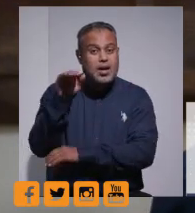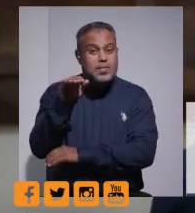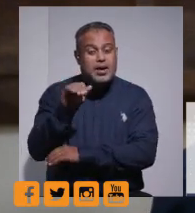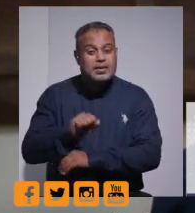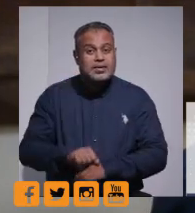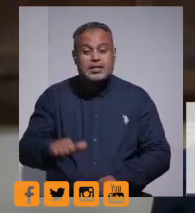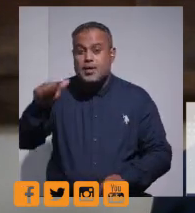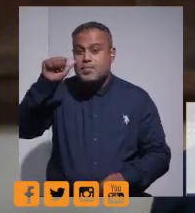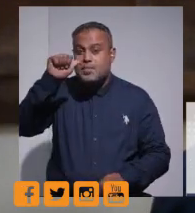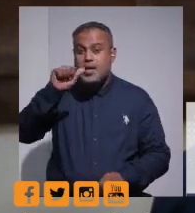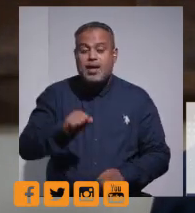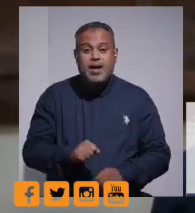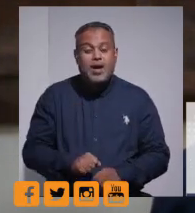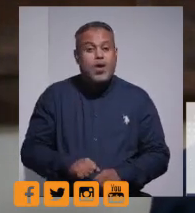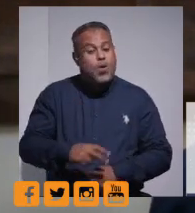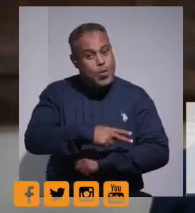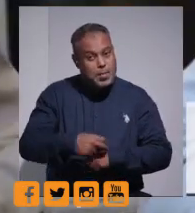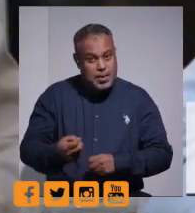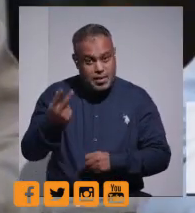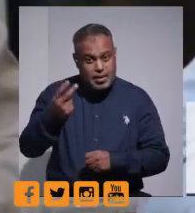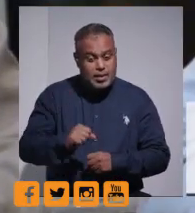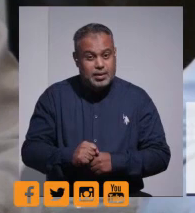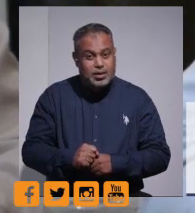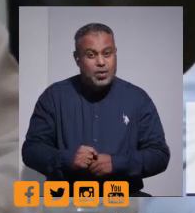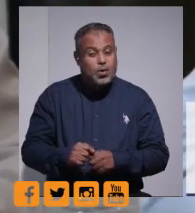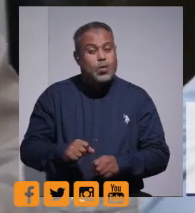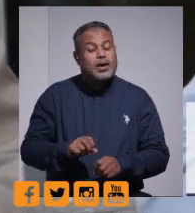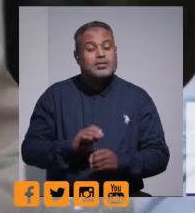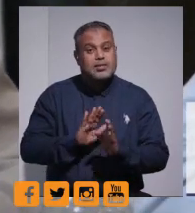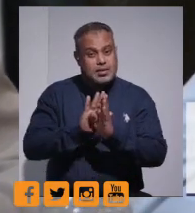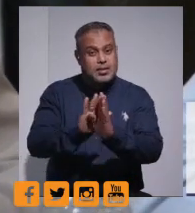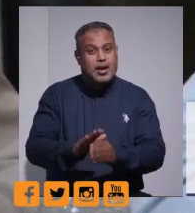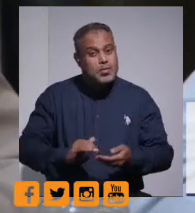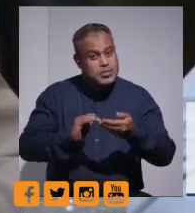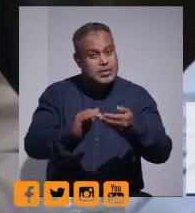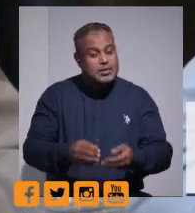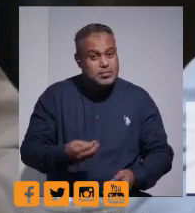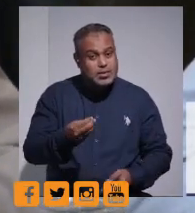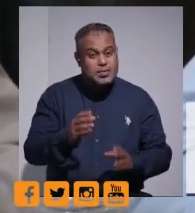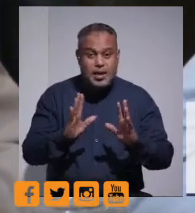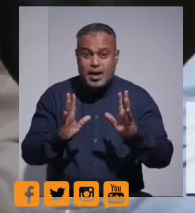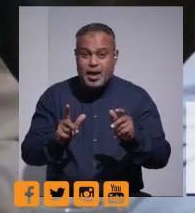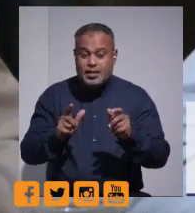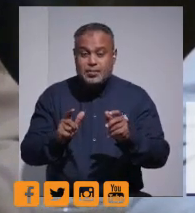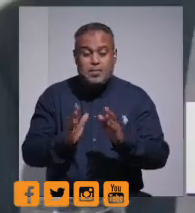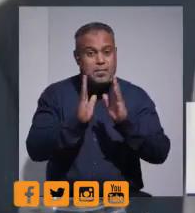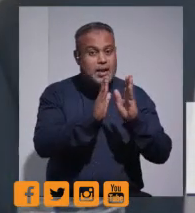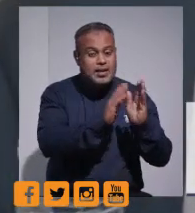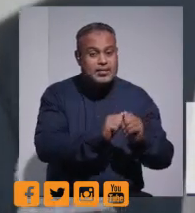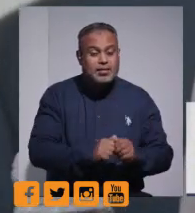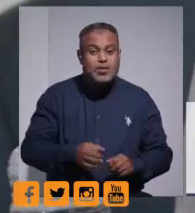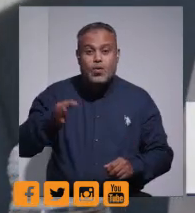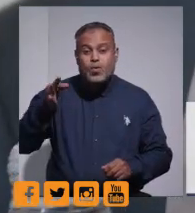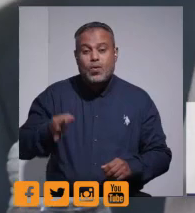لقطاعات البيئه والمياه واوجه الدعم والمساعدات المقدمه لعدد من القطاعات واكد